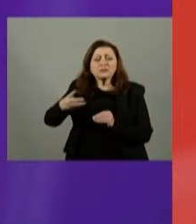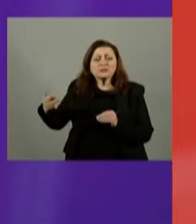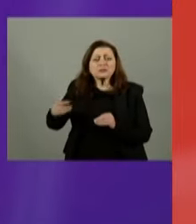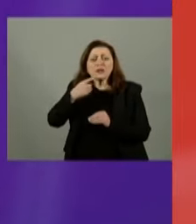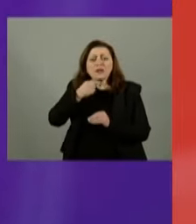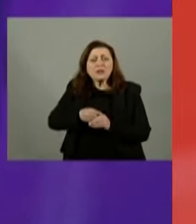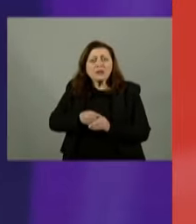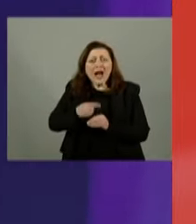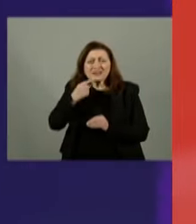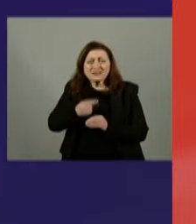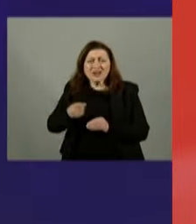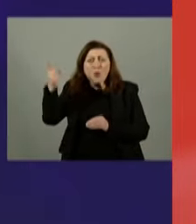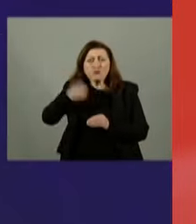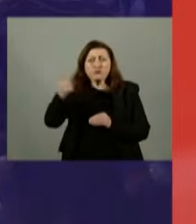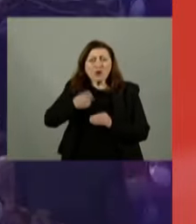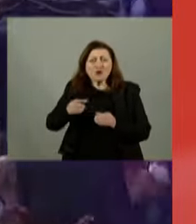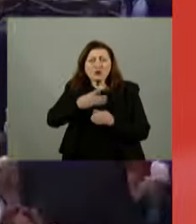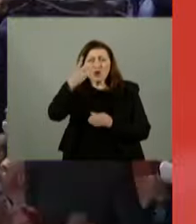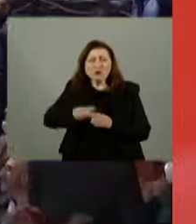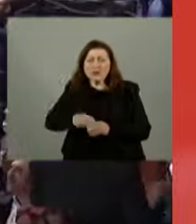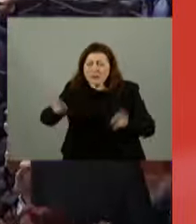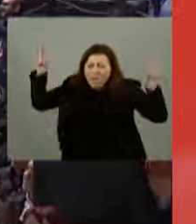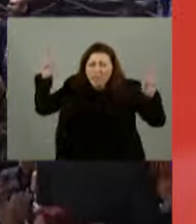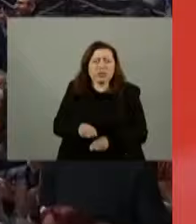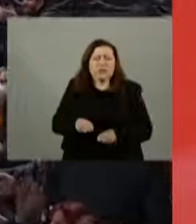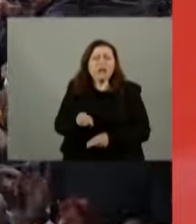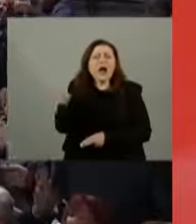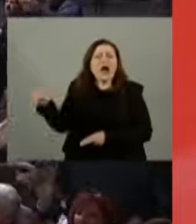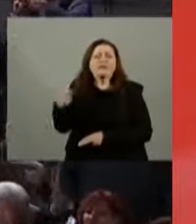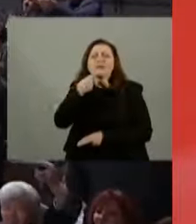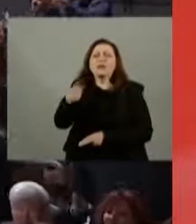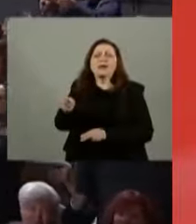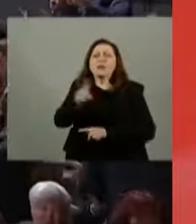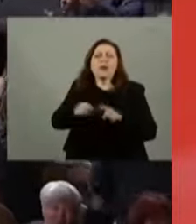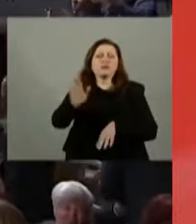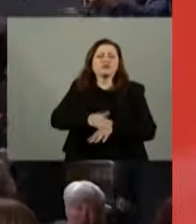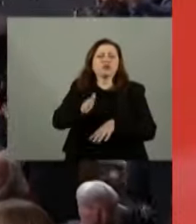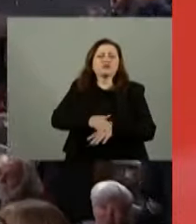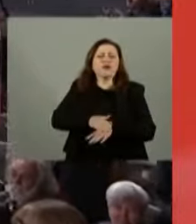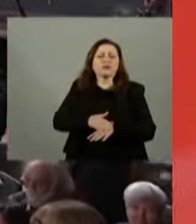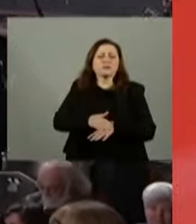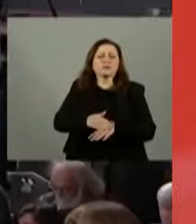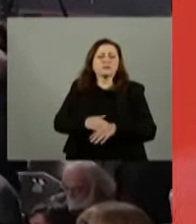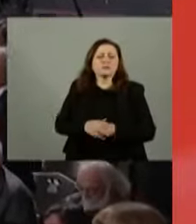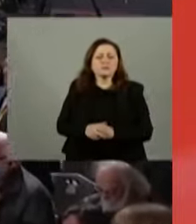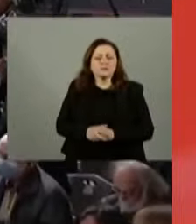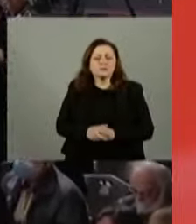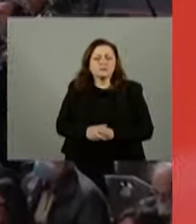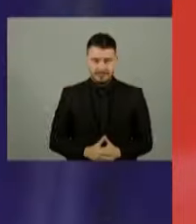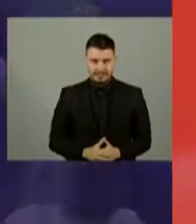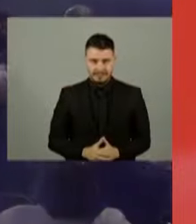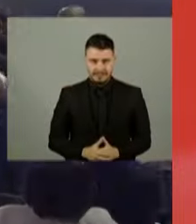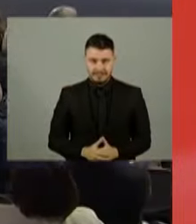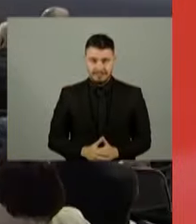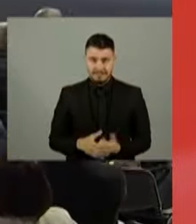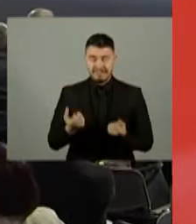που εμφανίστηκε, έγινε σαφές το επενδύει στην εικόνα, TikTok και όλα αυτά τα πράγματα, αυτό που οι αντίπαλοι του περιγράφουν ως μεταπολιτική,